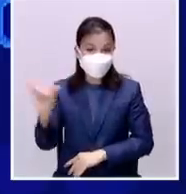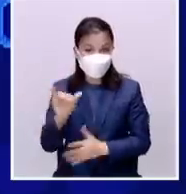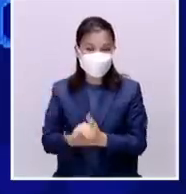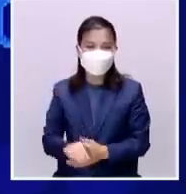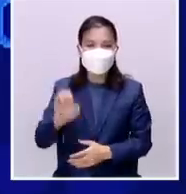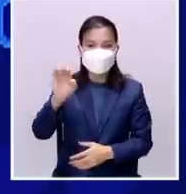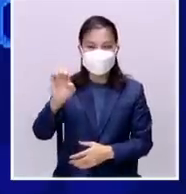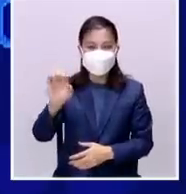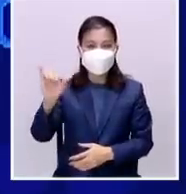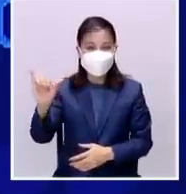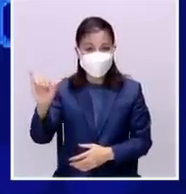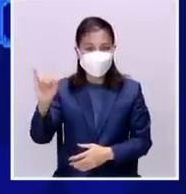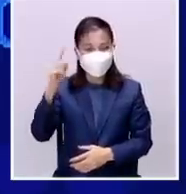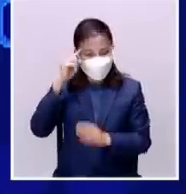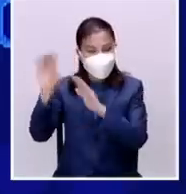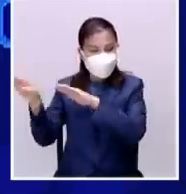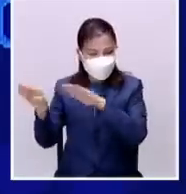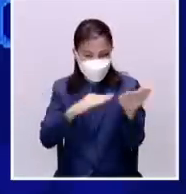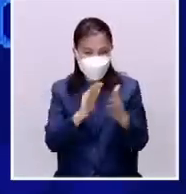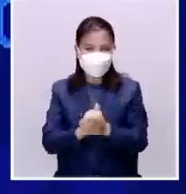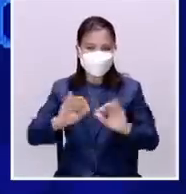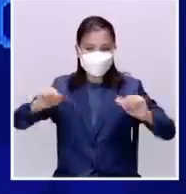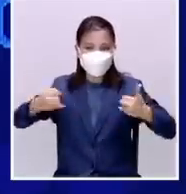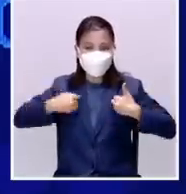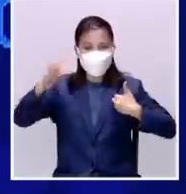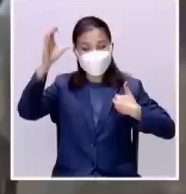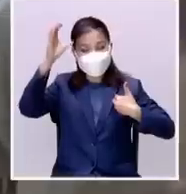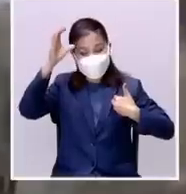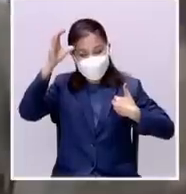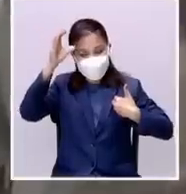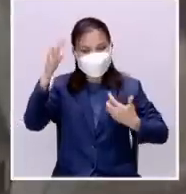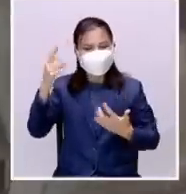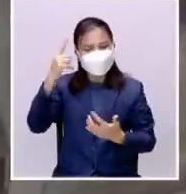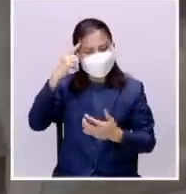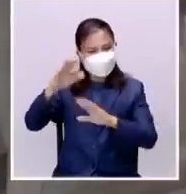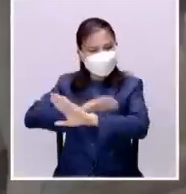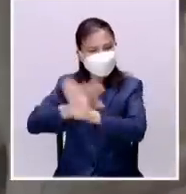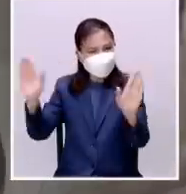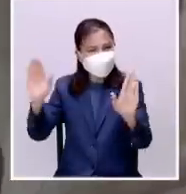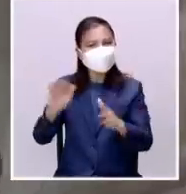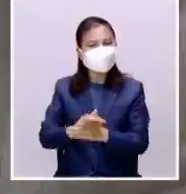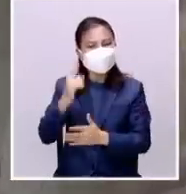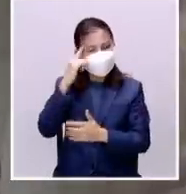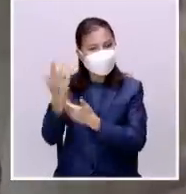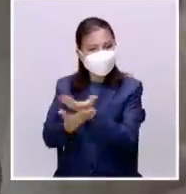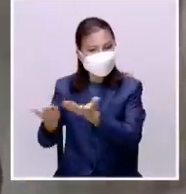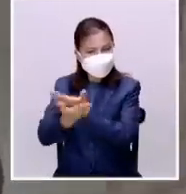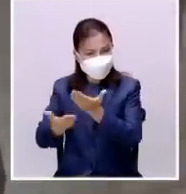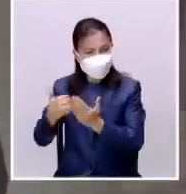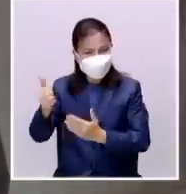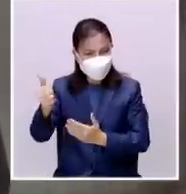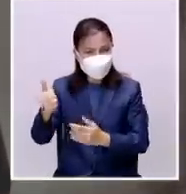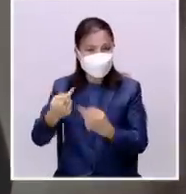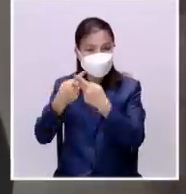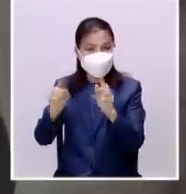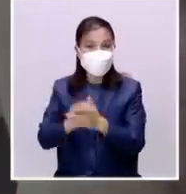พร้อมหารือข้อเสนอการยกเว้นสิทธิบัตรตามที่สหรัฐเสนอก็ตามนะคะมาเนี่ยเดี๋ยว EU จะช่วยพิจารณาให้ก่อนหน้านี้ EU ร่วม